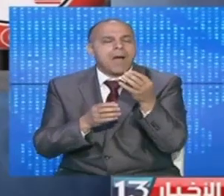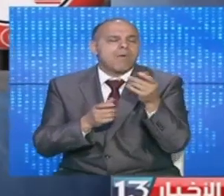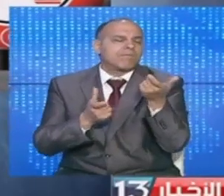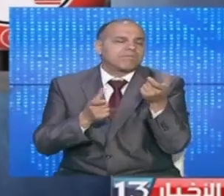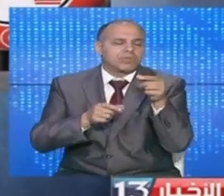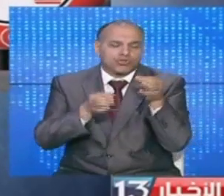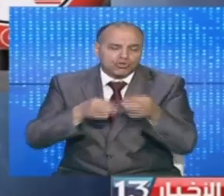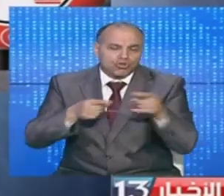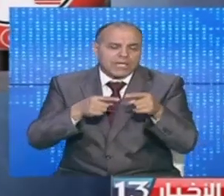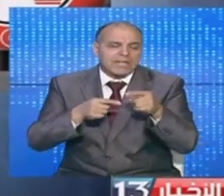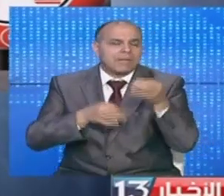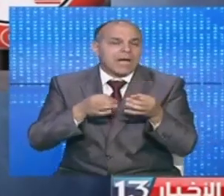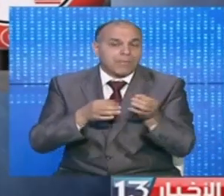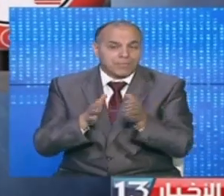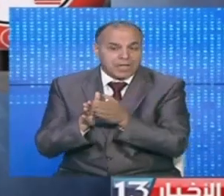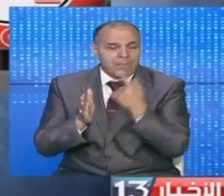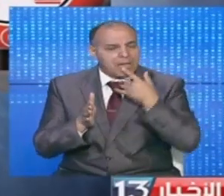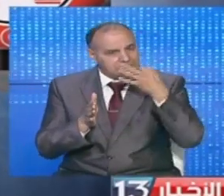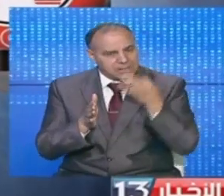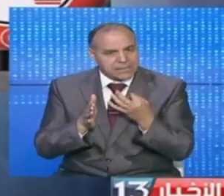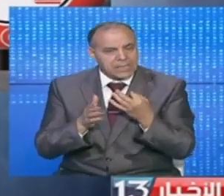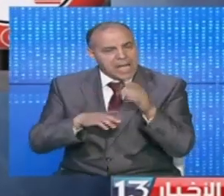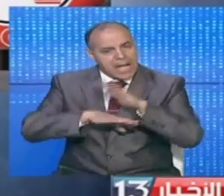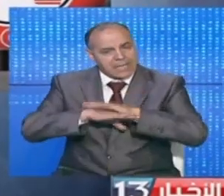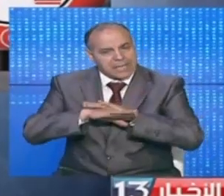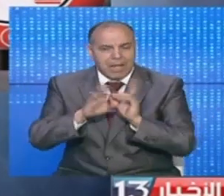3 أو 4 محامين بكل جلسة، مع الالتزام